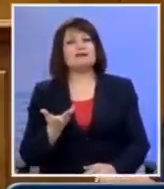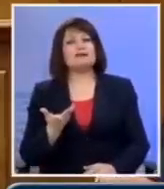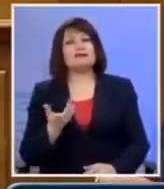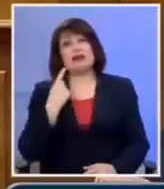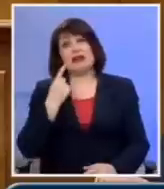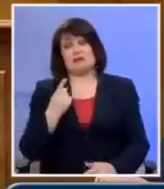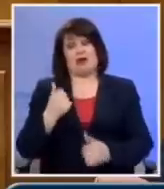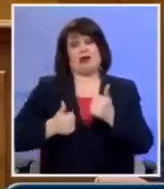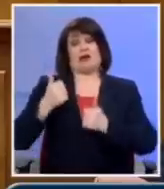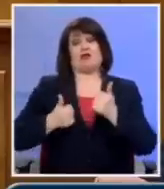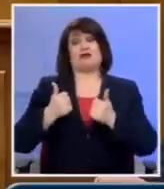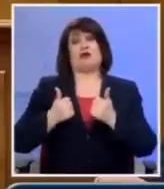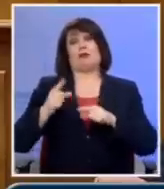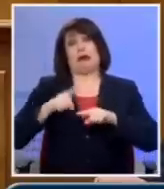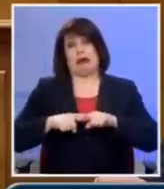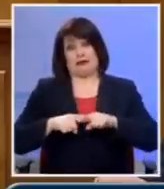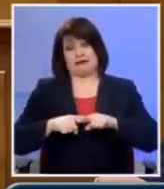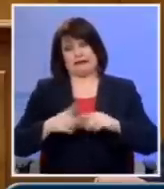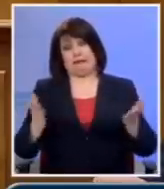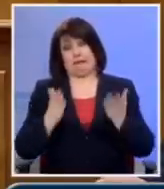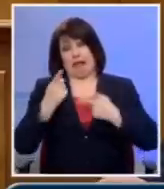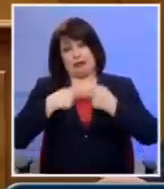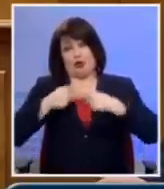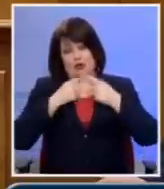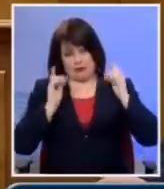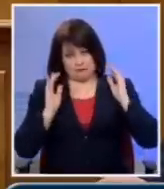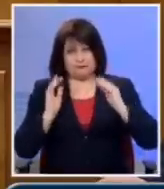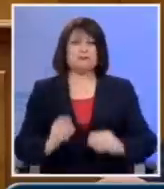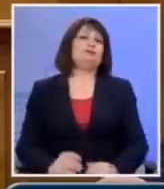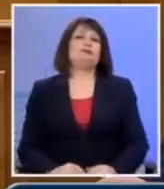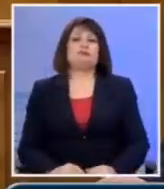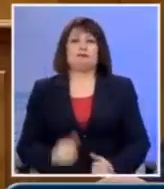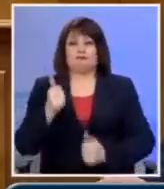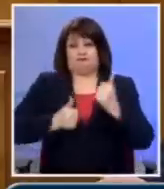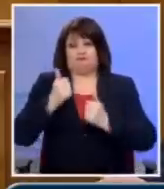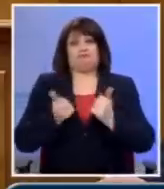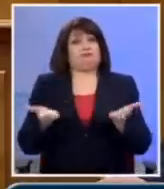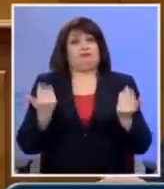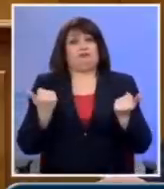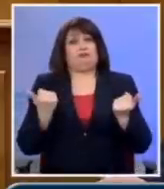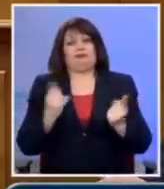της ανταγωνιστικότητας της χώρας. Μια ανάκτηση της ανταγωνιστικότητας όμως που δεν ήρθε ποτέ.